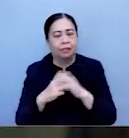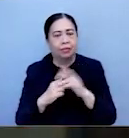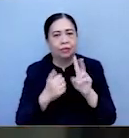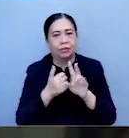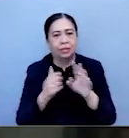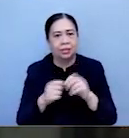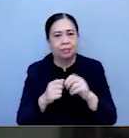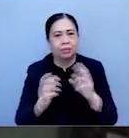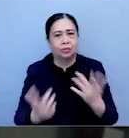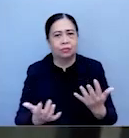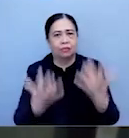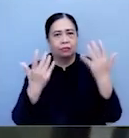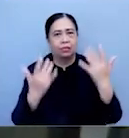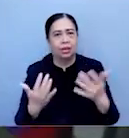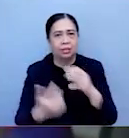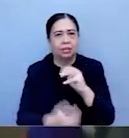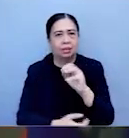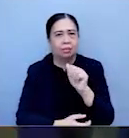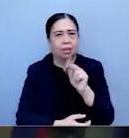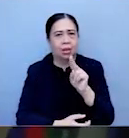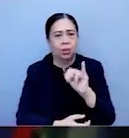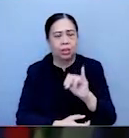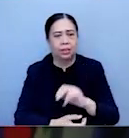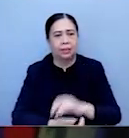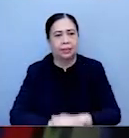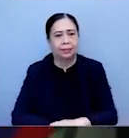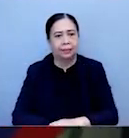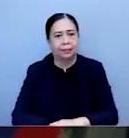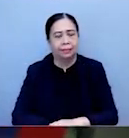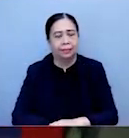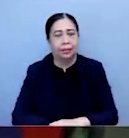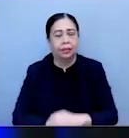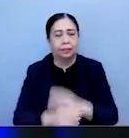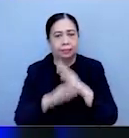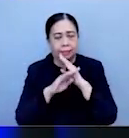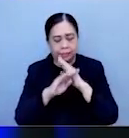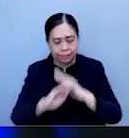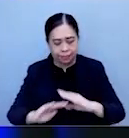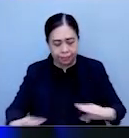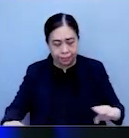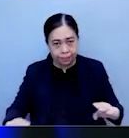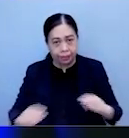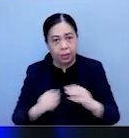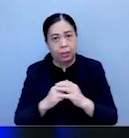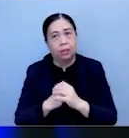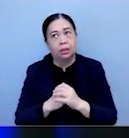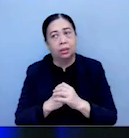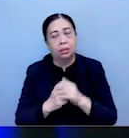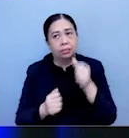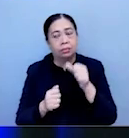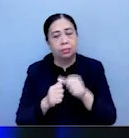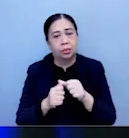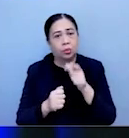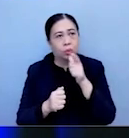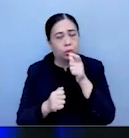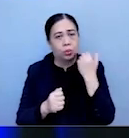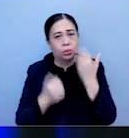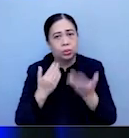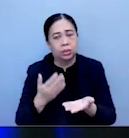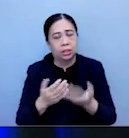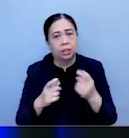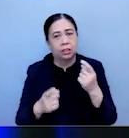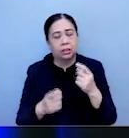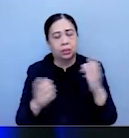ng wildfire sa Maui. Let us share a moment of silence with, as we remember those who perished in